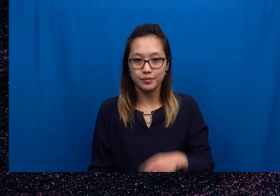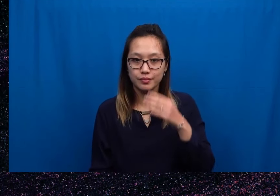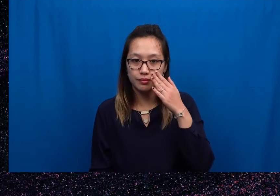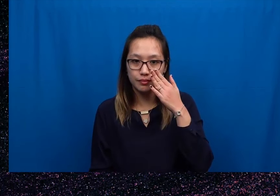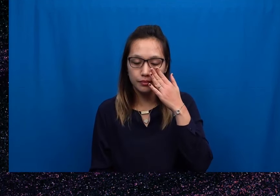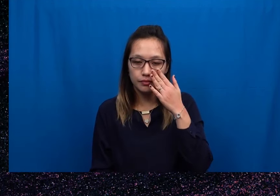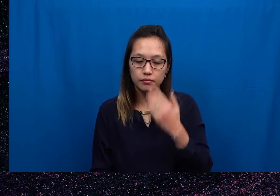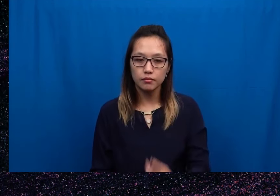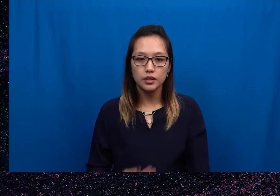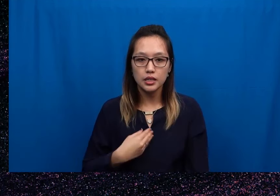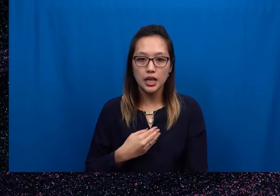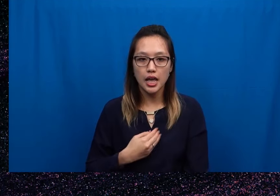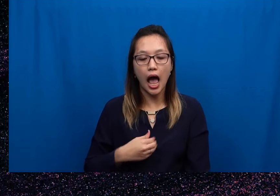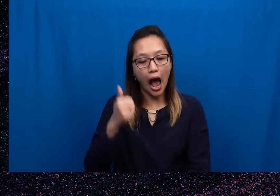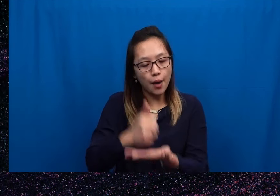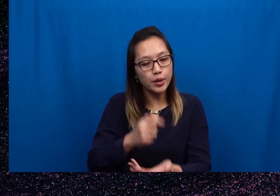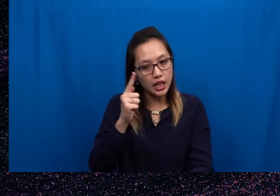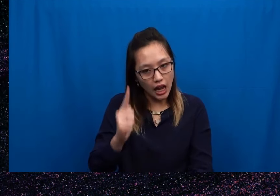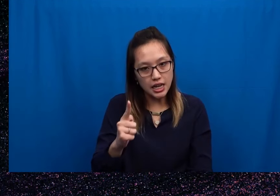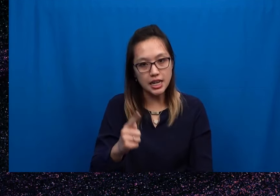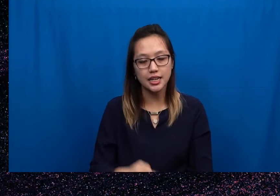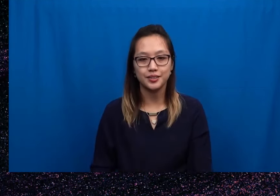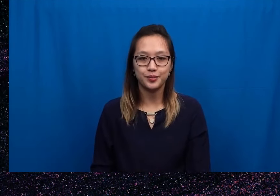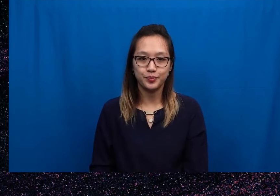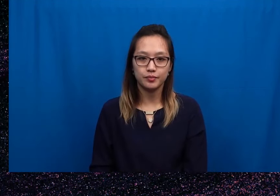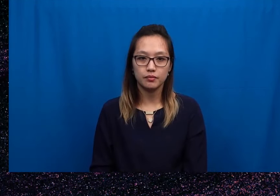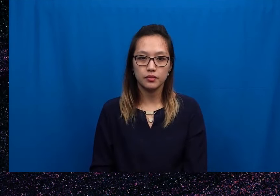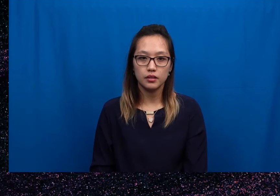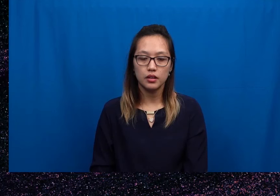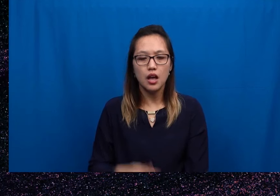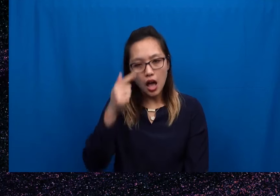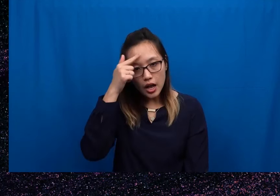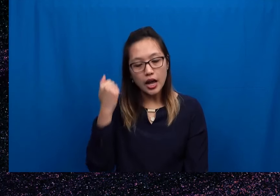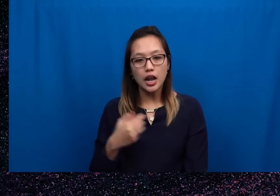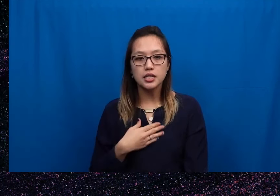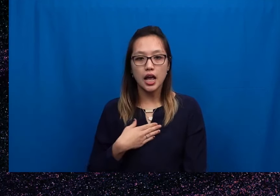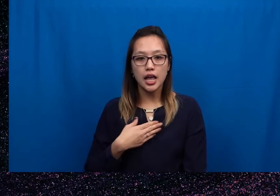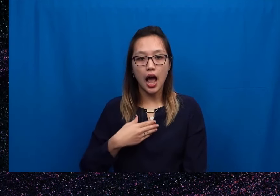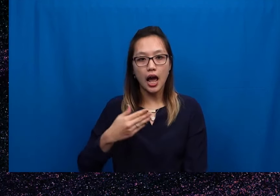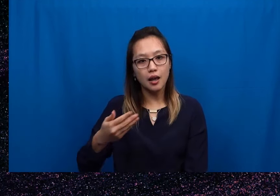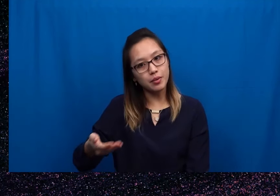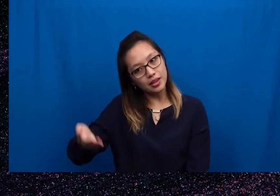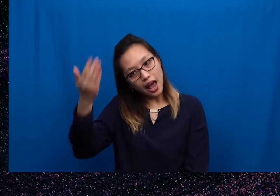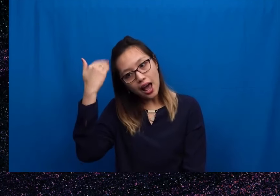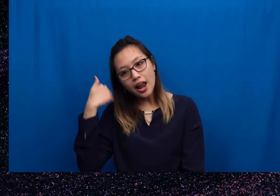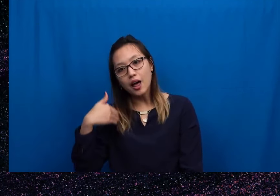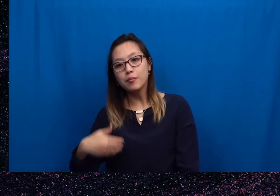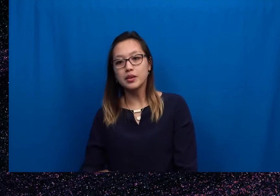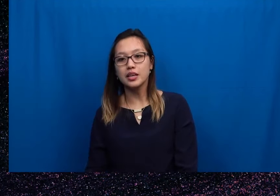Saya mengamini kebenaran ini, karena saya mengalami secara pribadi.